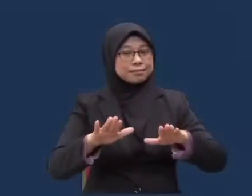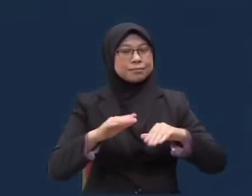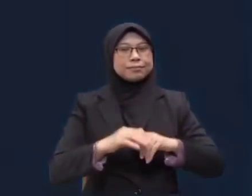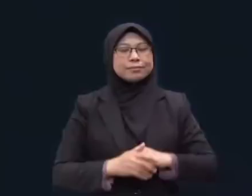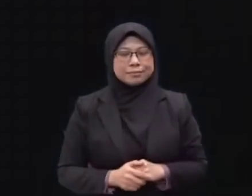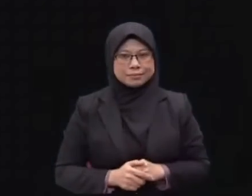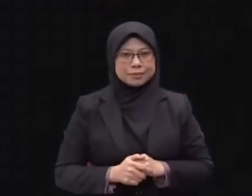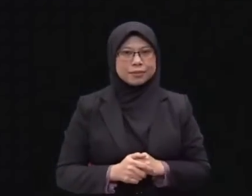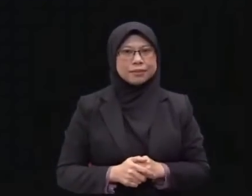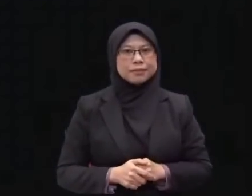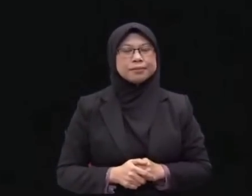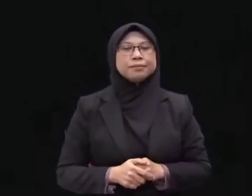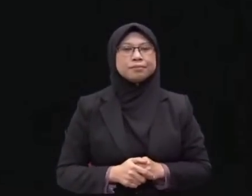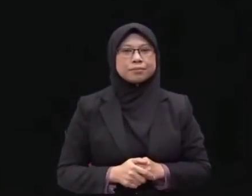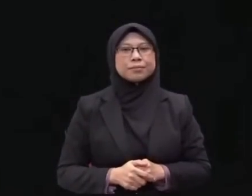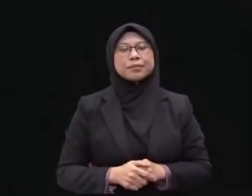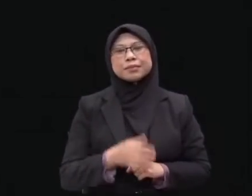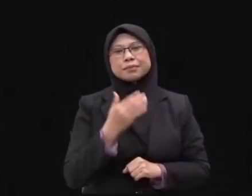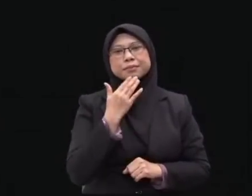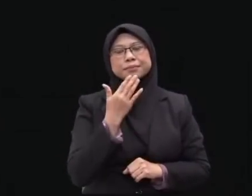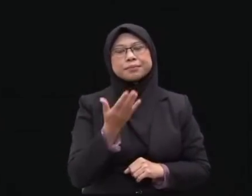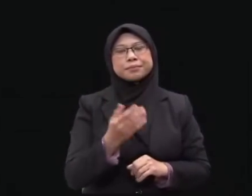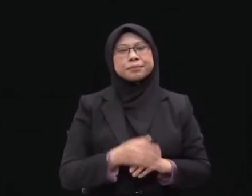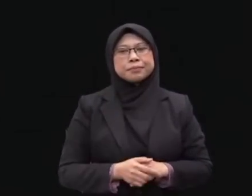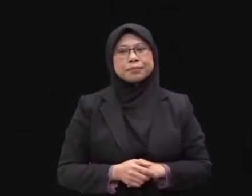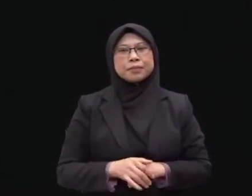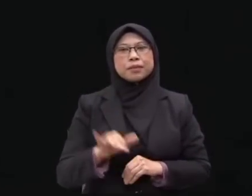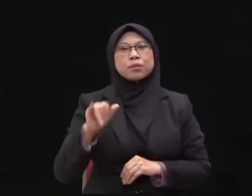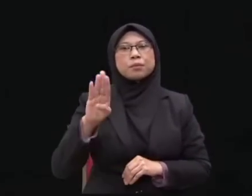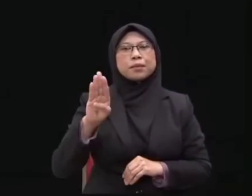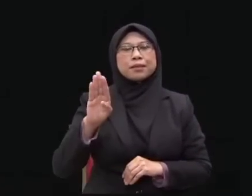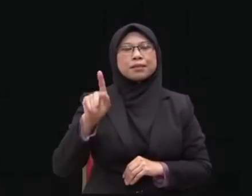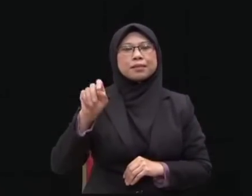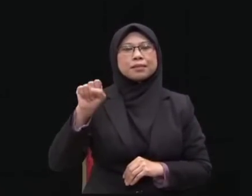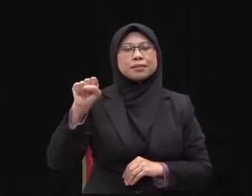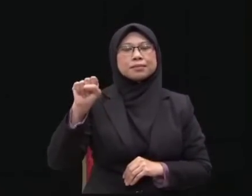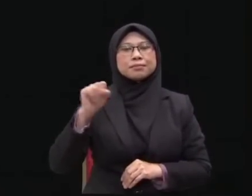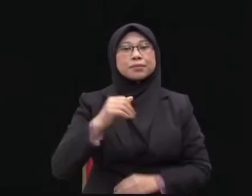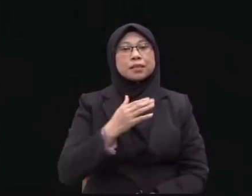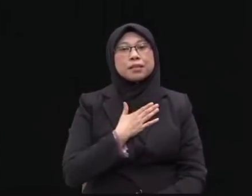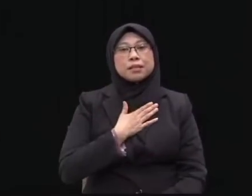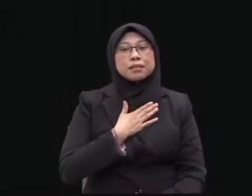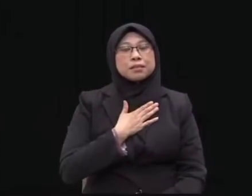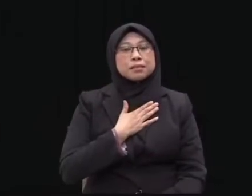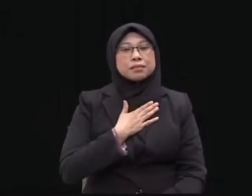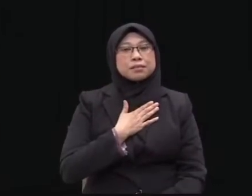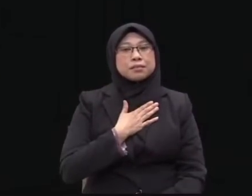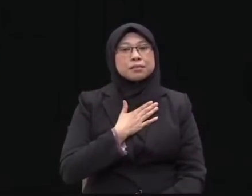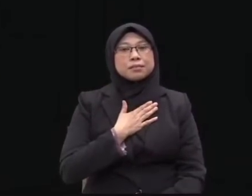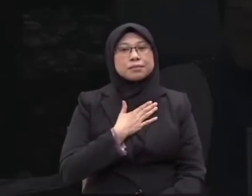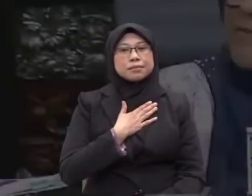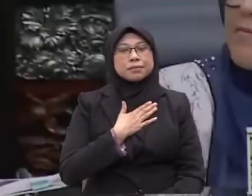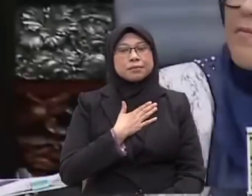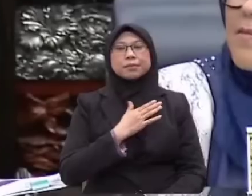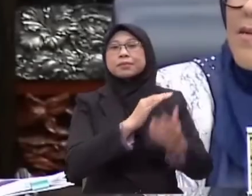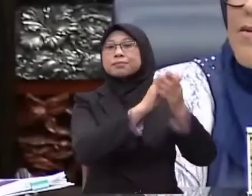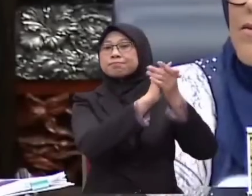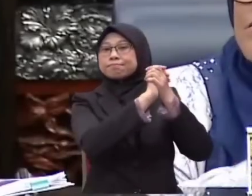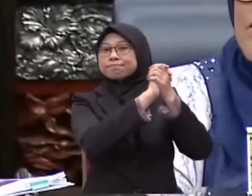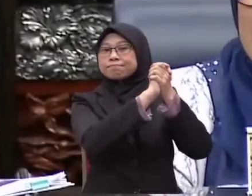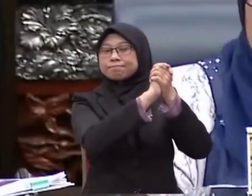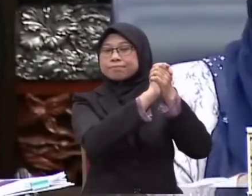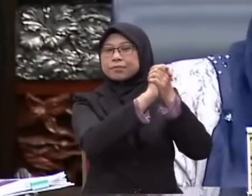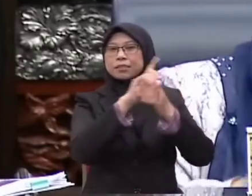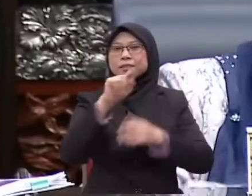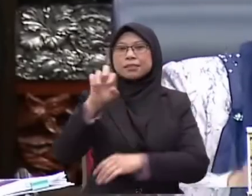Ya, Bapak, okay, boleh ikut? Ya, terima kasih. Ya, lain Bapak, cakap. Ya, Bapak Tan Sri, okay. Saya pun menambahkan satu lagi tahniah kepada Tan Sri.